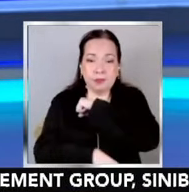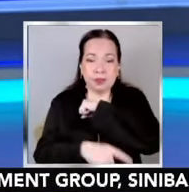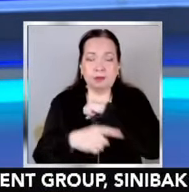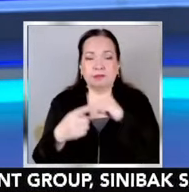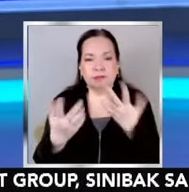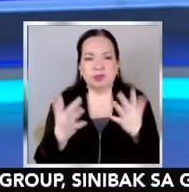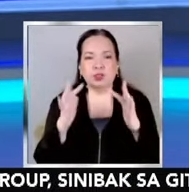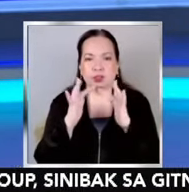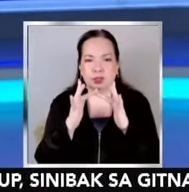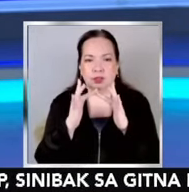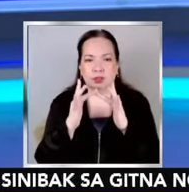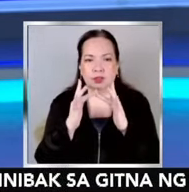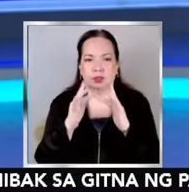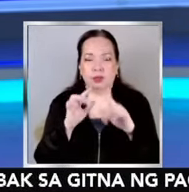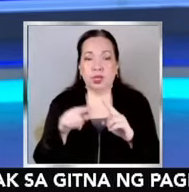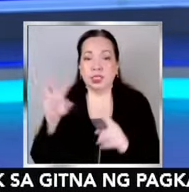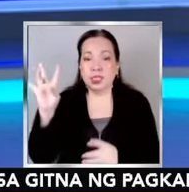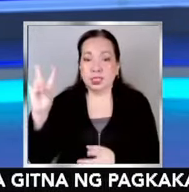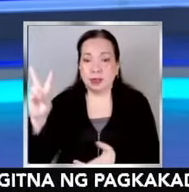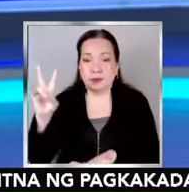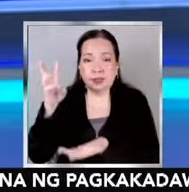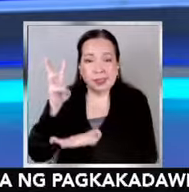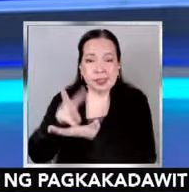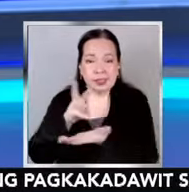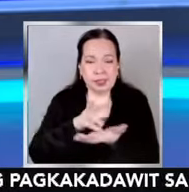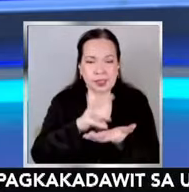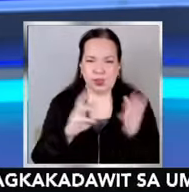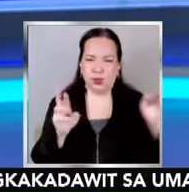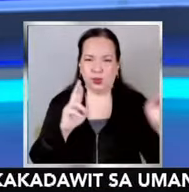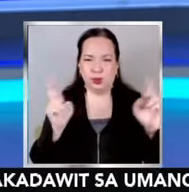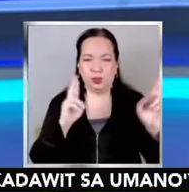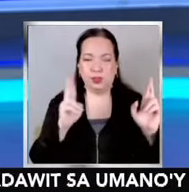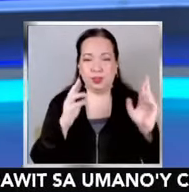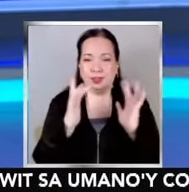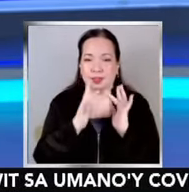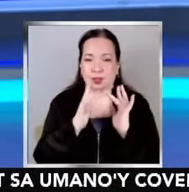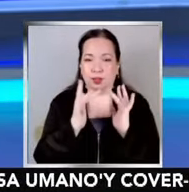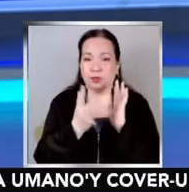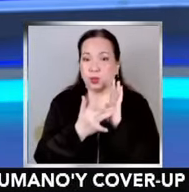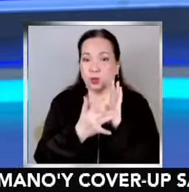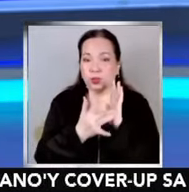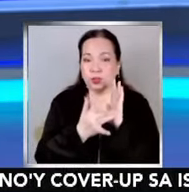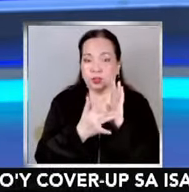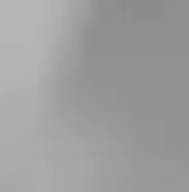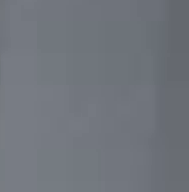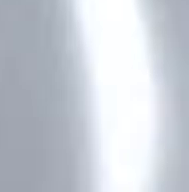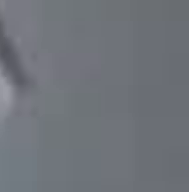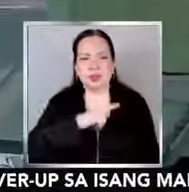Pero 7 syudad pa lang ang handang magkasanyan. Kung ano-ano, alamin sa pagtutok ni Rafi Tima.